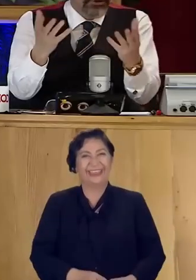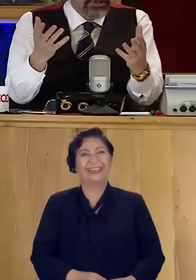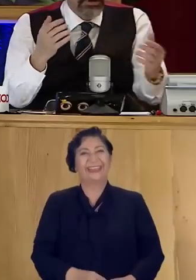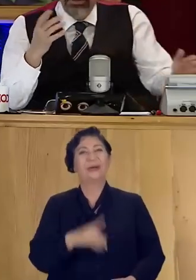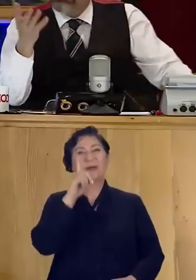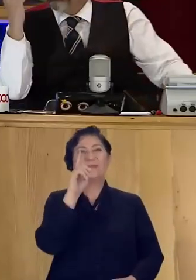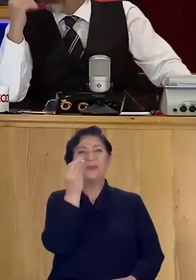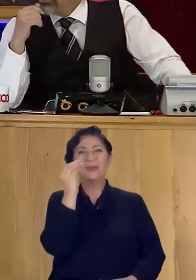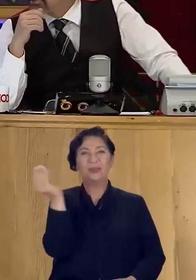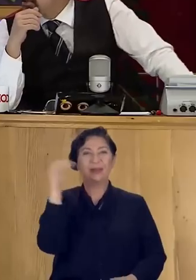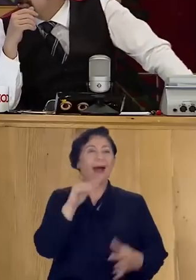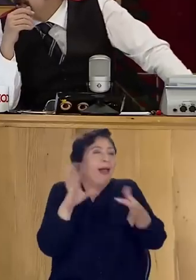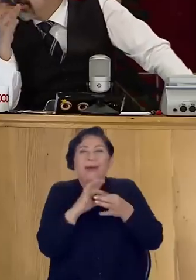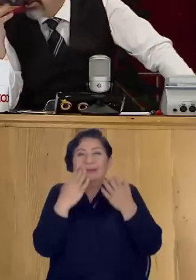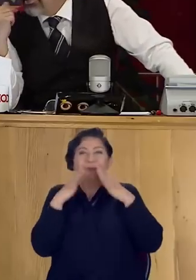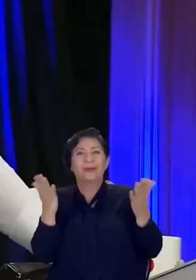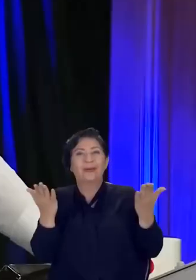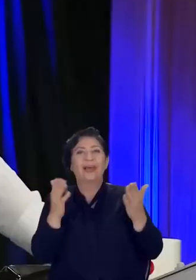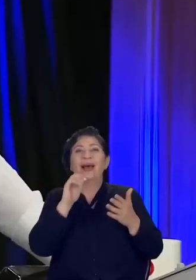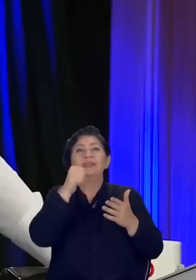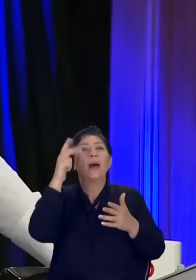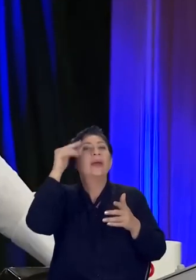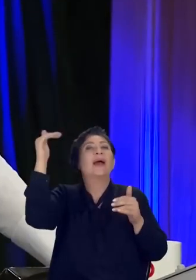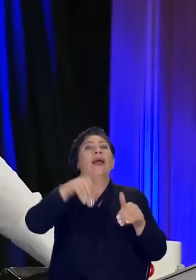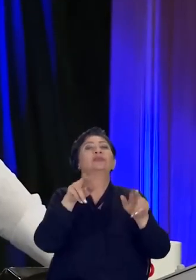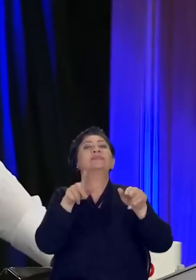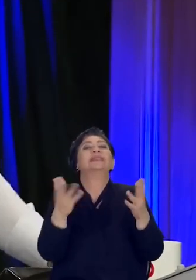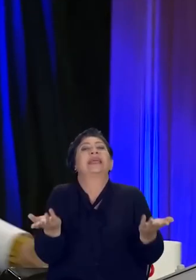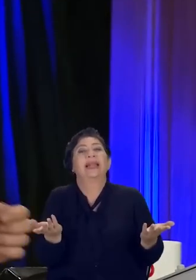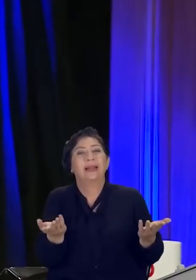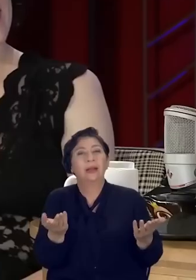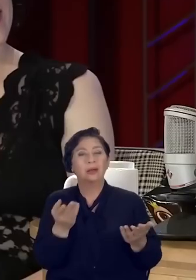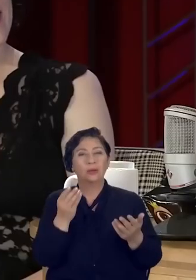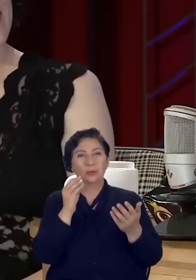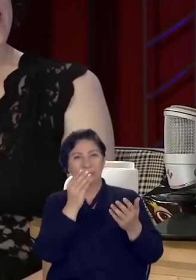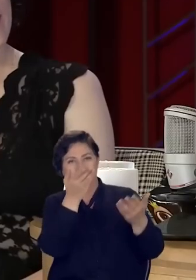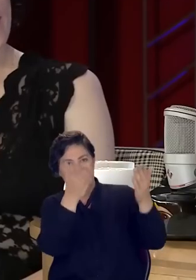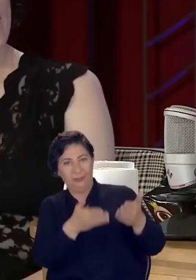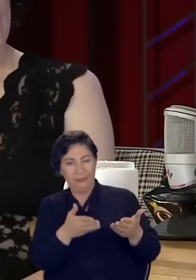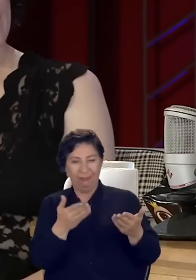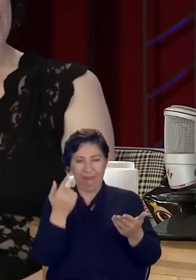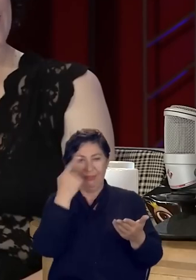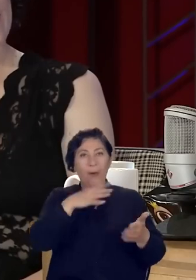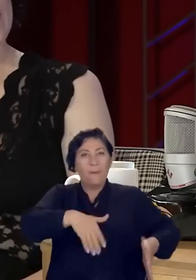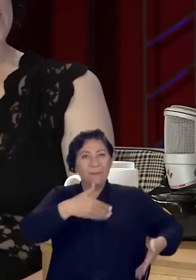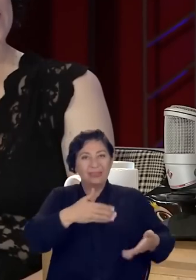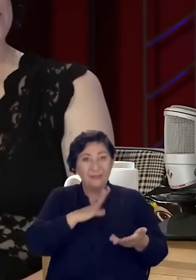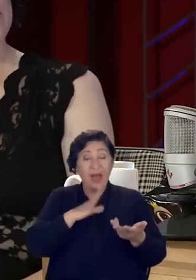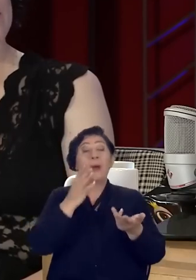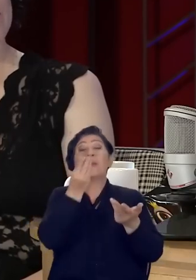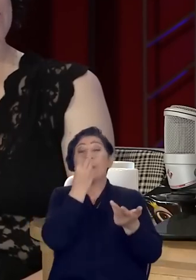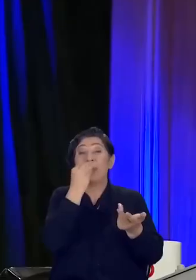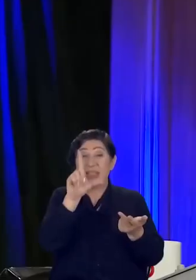Bir çocuk çıkıyor, hiç alakası yok. Hiç Seattle'dan gelmiş gibi değil çocuk. Çocuğun alt bezine ihtiyacı var,